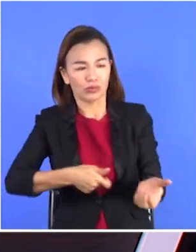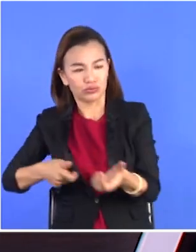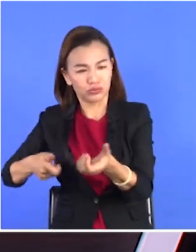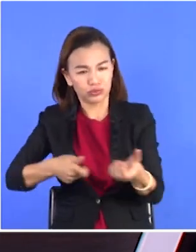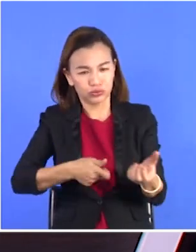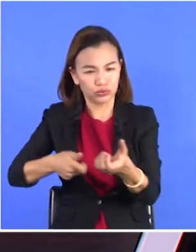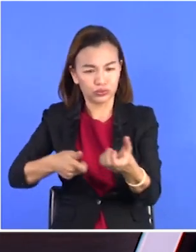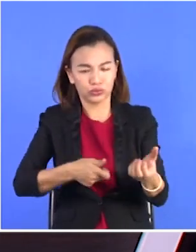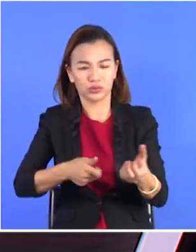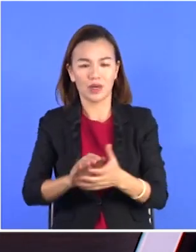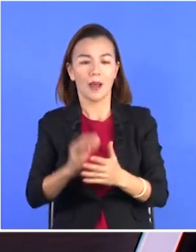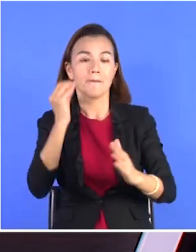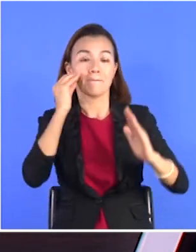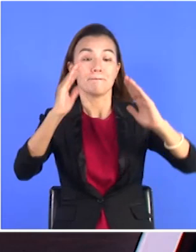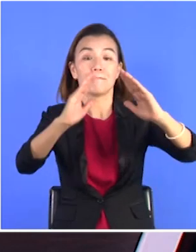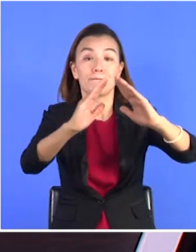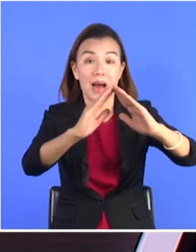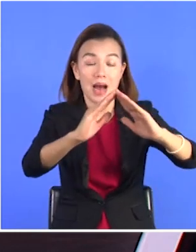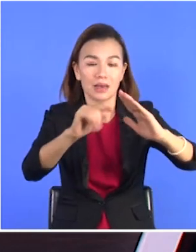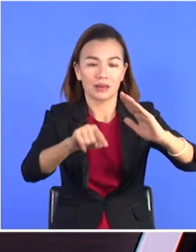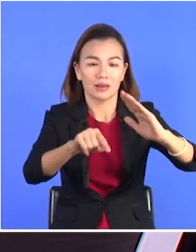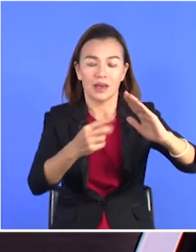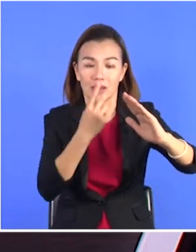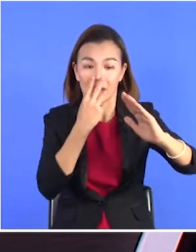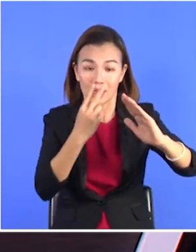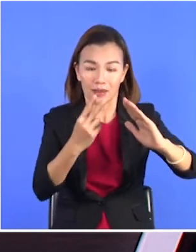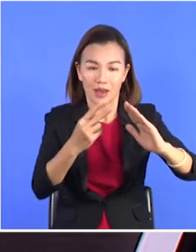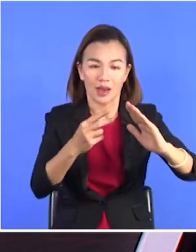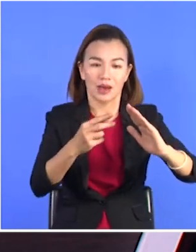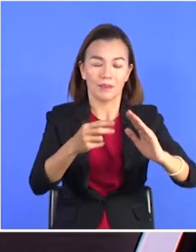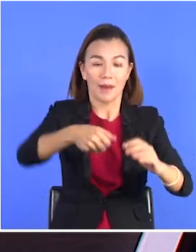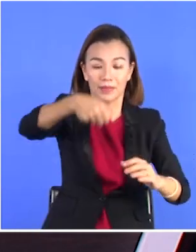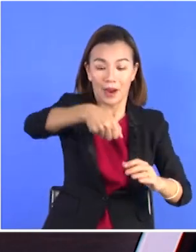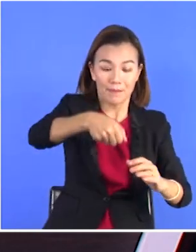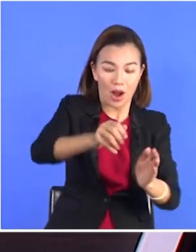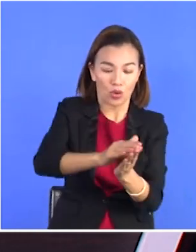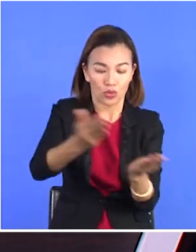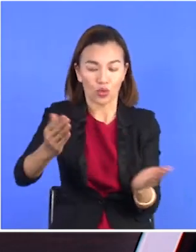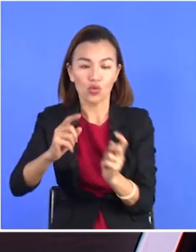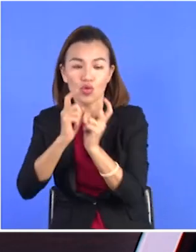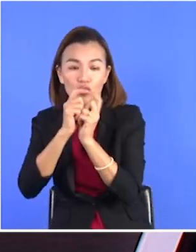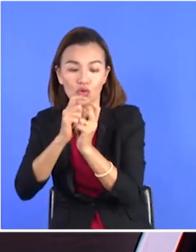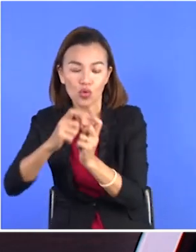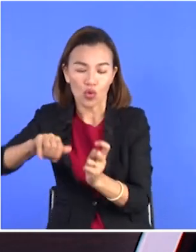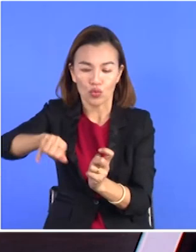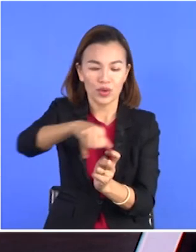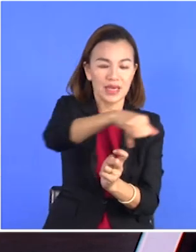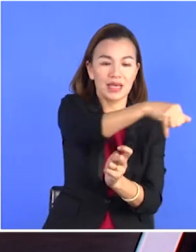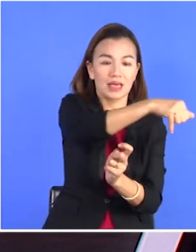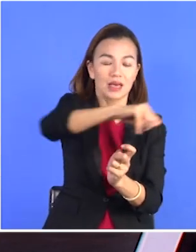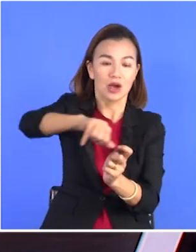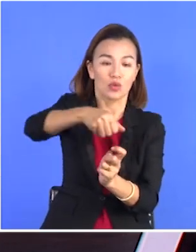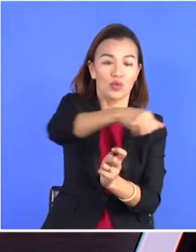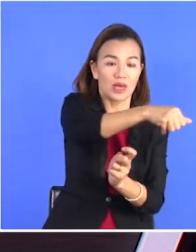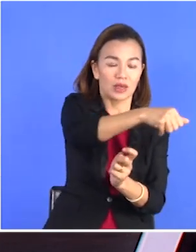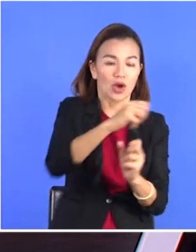บอกเปิดกระเป๋าเสื้อผ้าแล้วหนูวิ่งออกมาแต่ไม่ได้ให้ไปจับหนูนะคะหนูวิ่งออกมาแล้วก็กลัวว่าเดี๋ยว